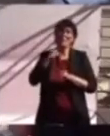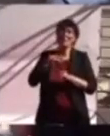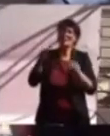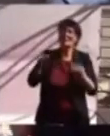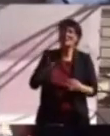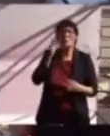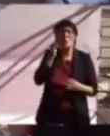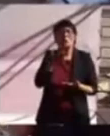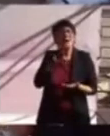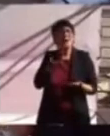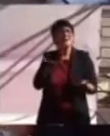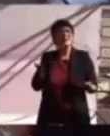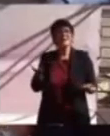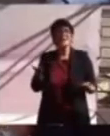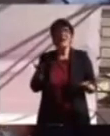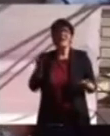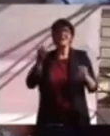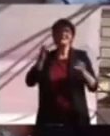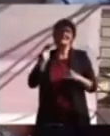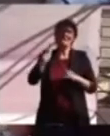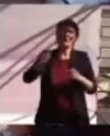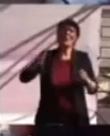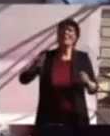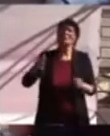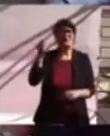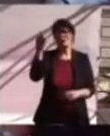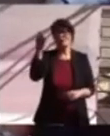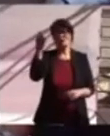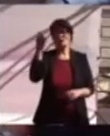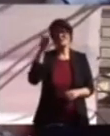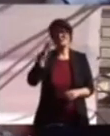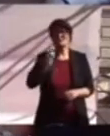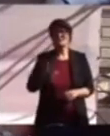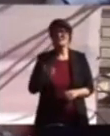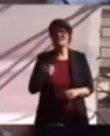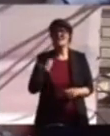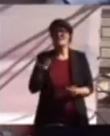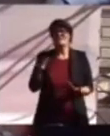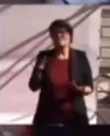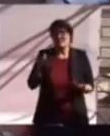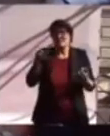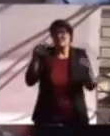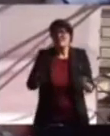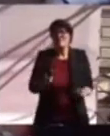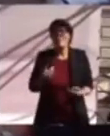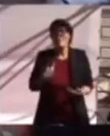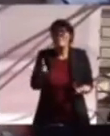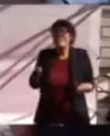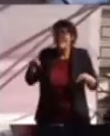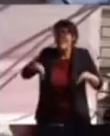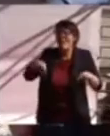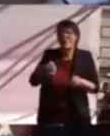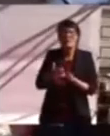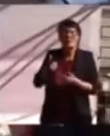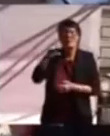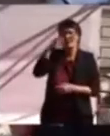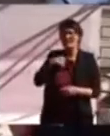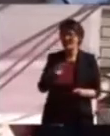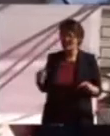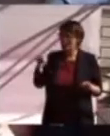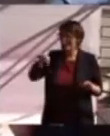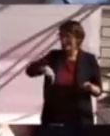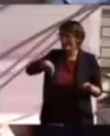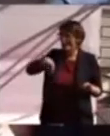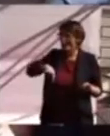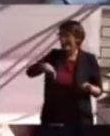questa cosa il punto è come reggiamo il resistiamo in questi mesi in cui non abbiamo gli strumenti per piegarla definitivamente